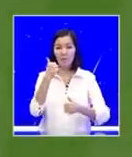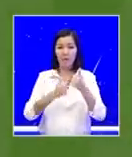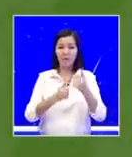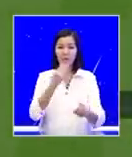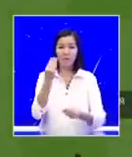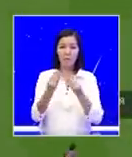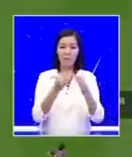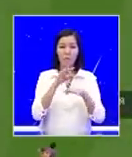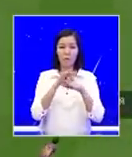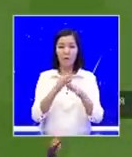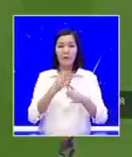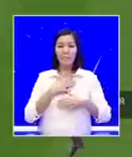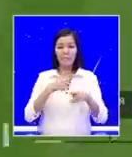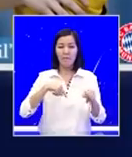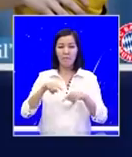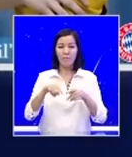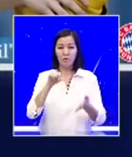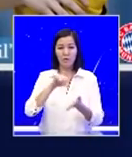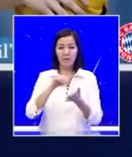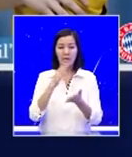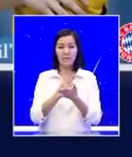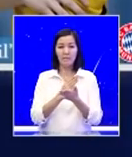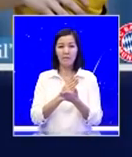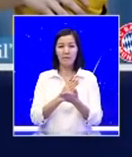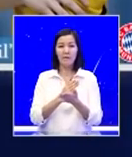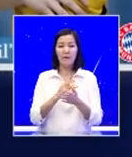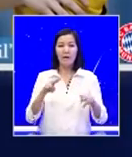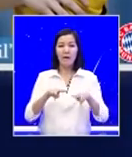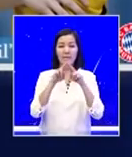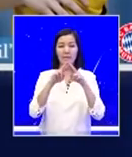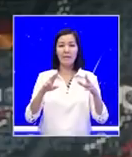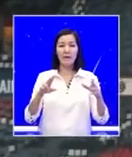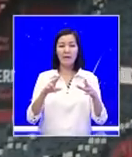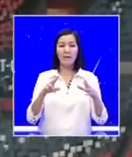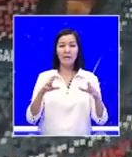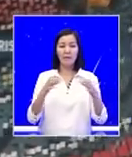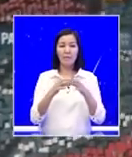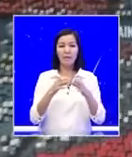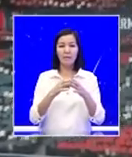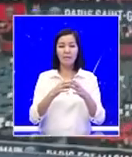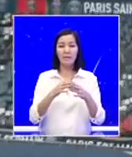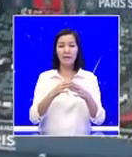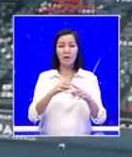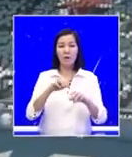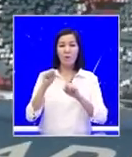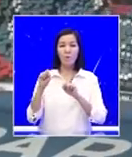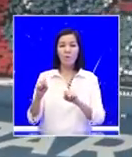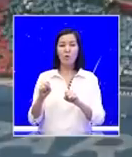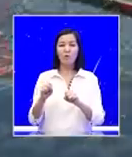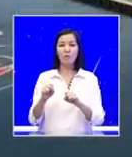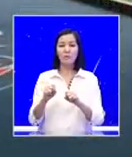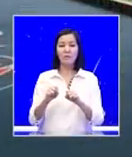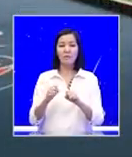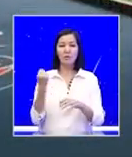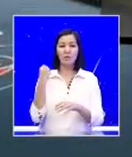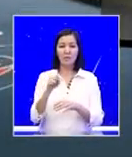Бұл үрдістен біздің футболшылар да шет қалмады. Мысалы, Астана командасының жартылай қорғаушысы Макс Эбанг Ливерпульмен жеңіске жетсе,